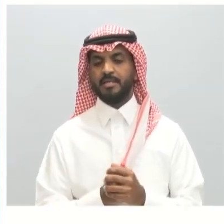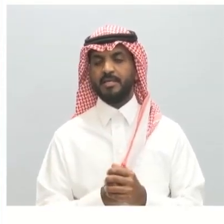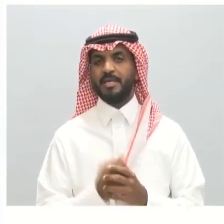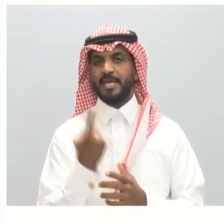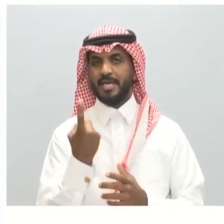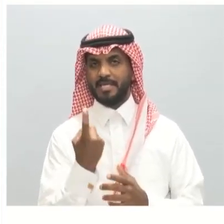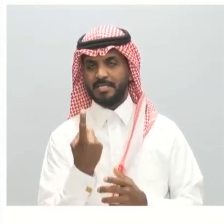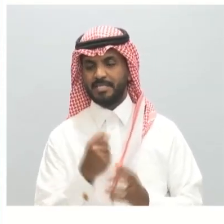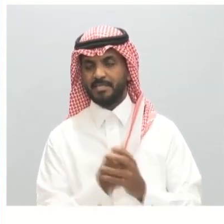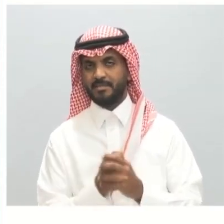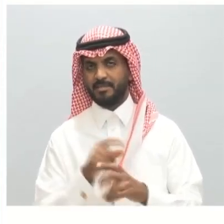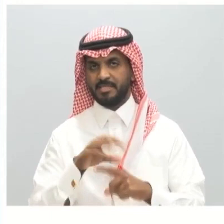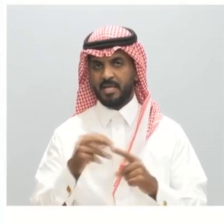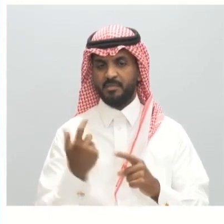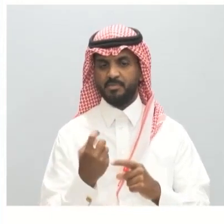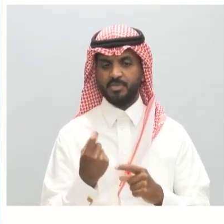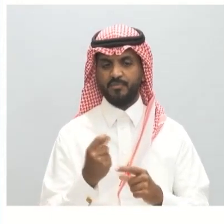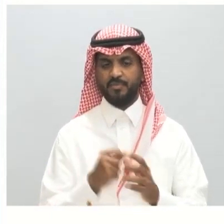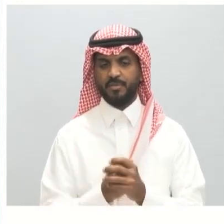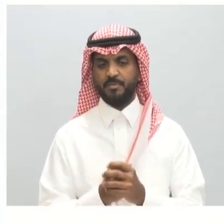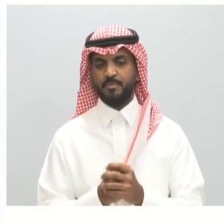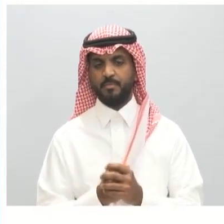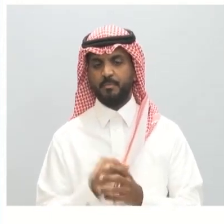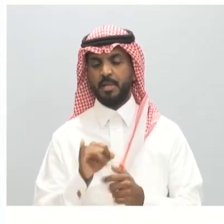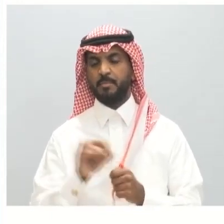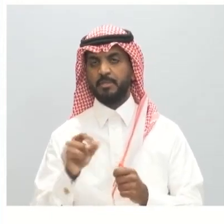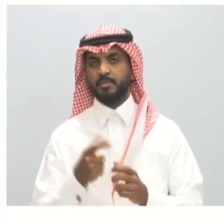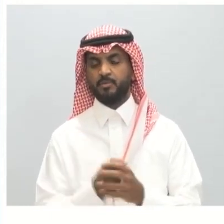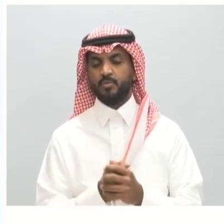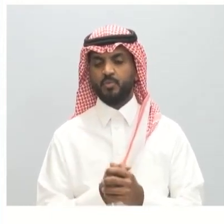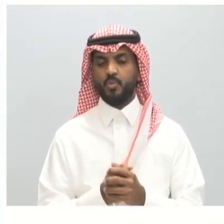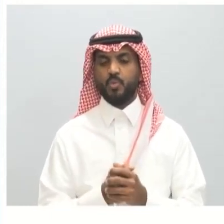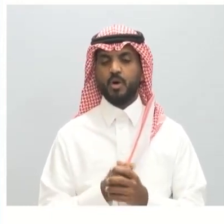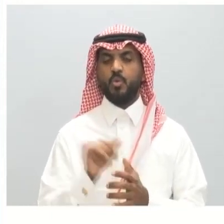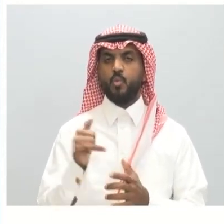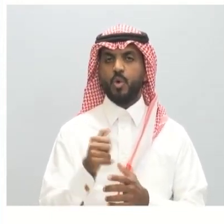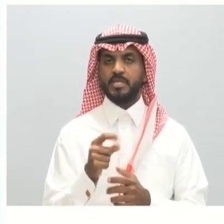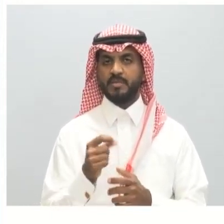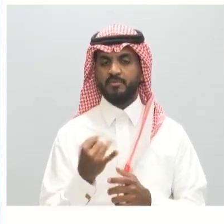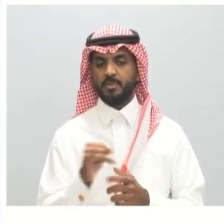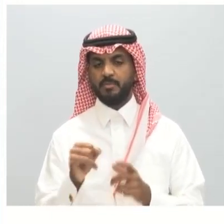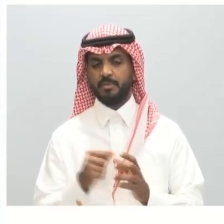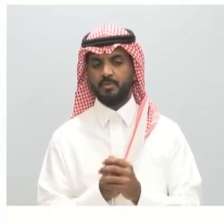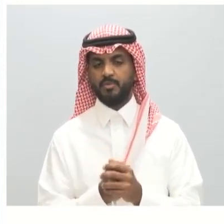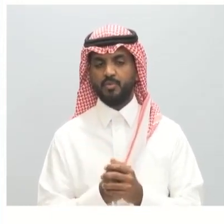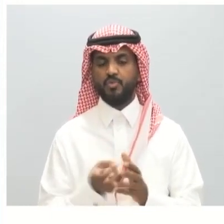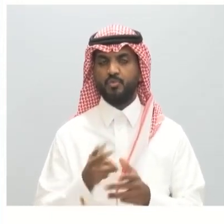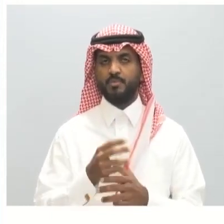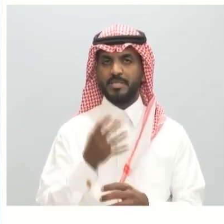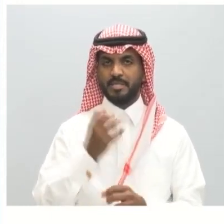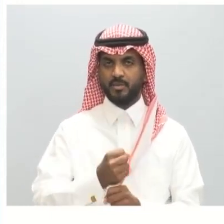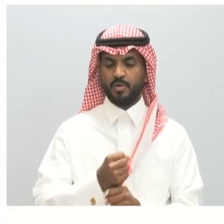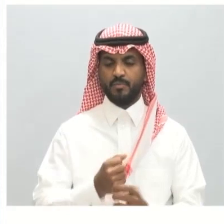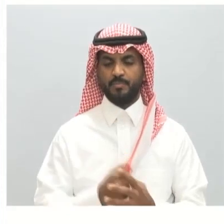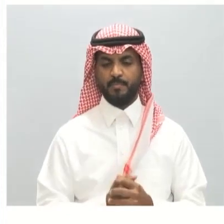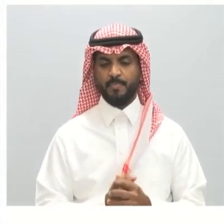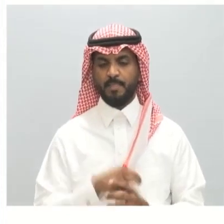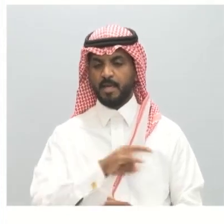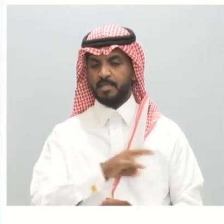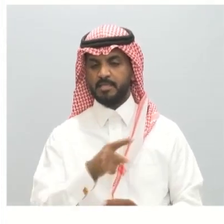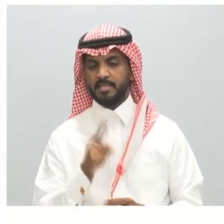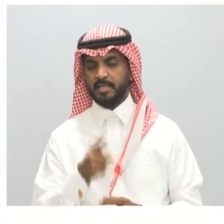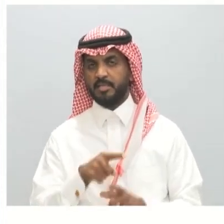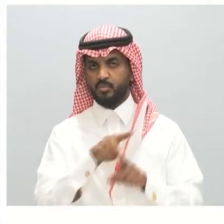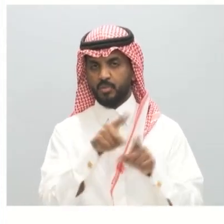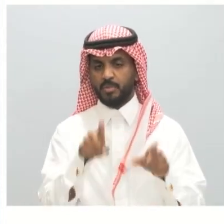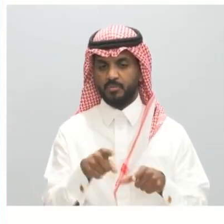اكس سالب فر ملم وواي 0 ملم ثم سيتوقف لا تنسى تحديد